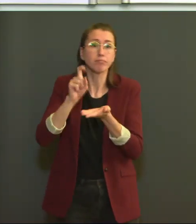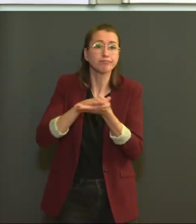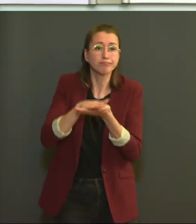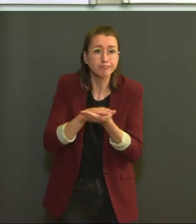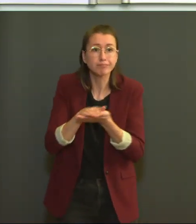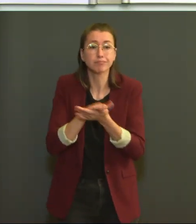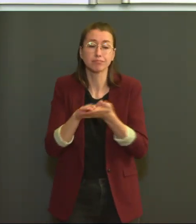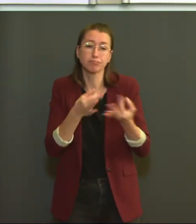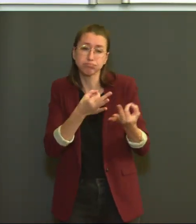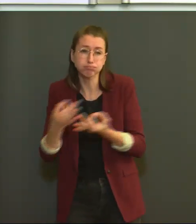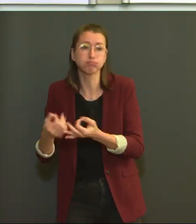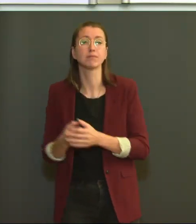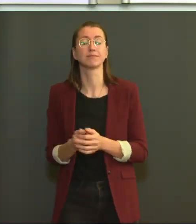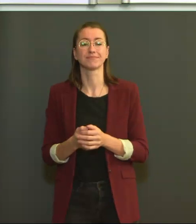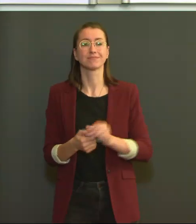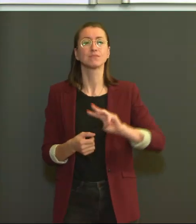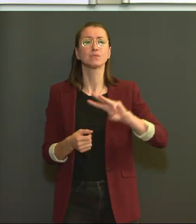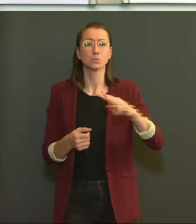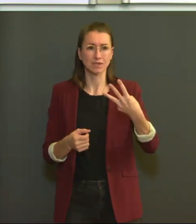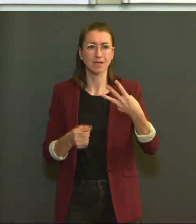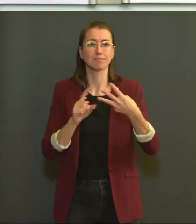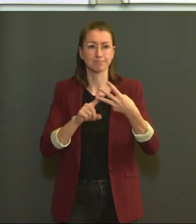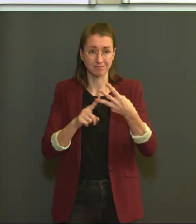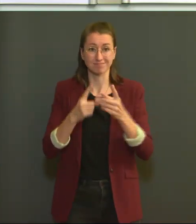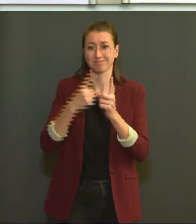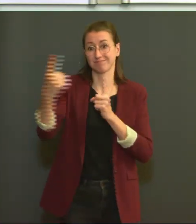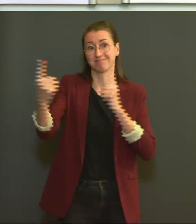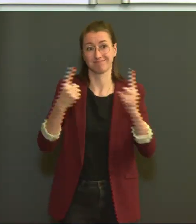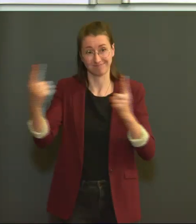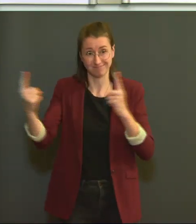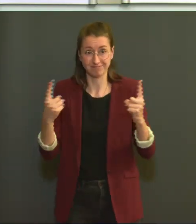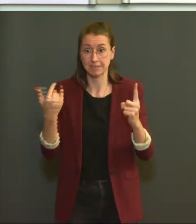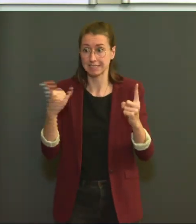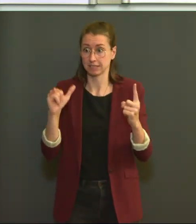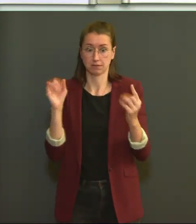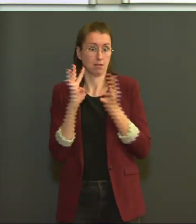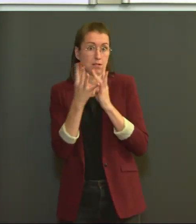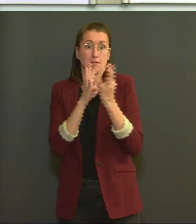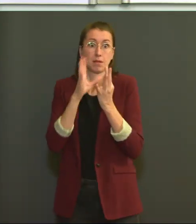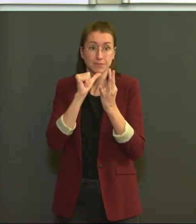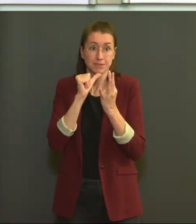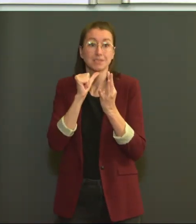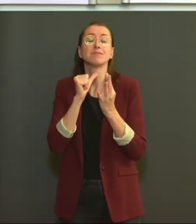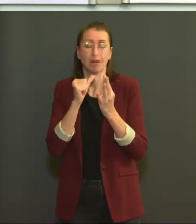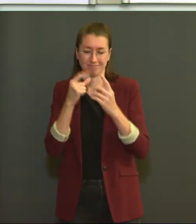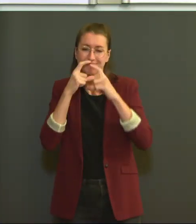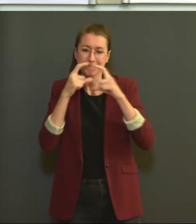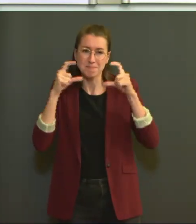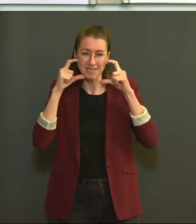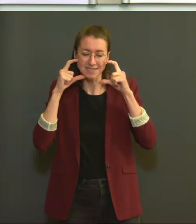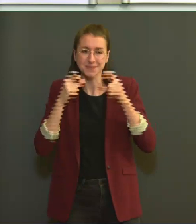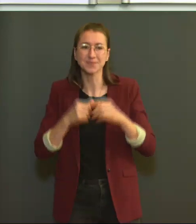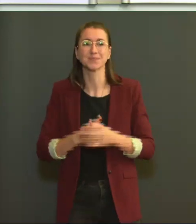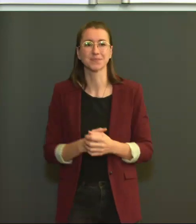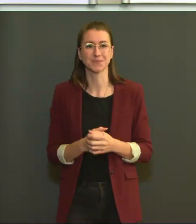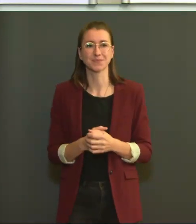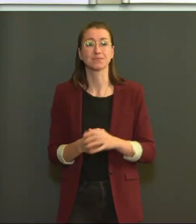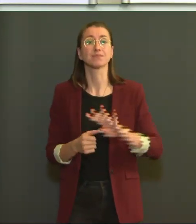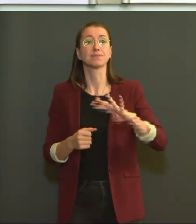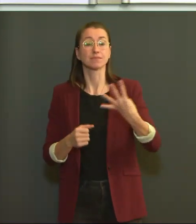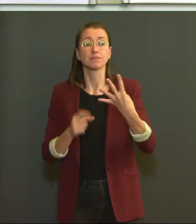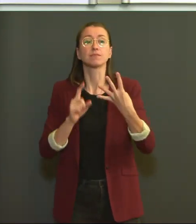distances ou, lorsque ce n pas possible, utilisez un masque. 4. Faites